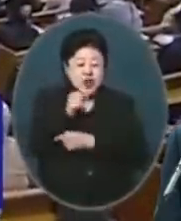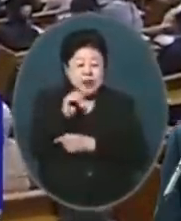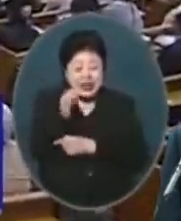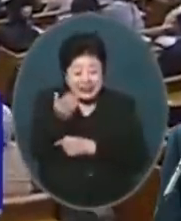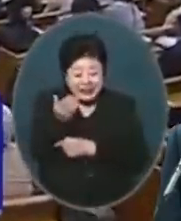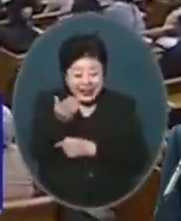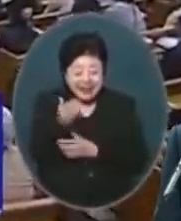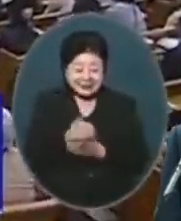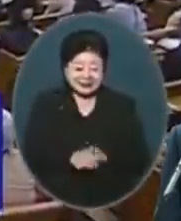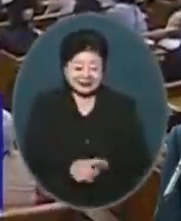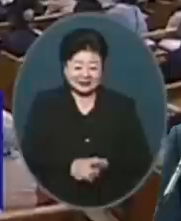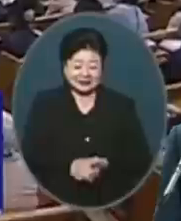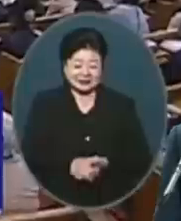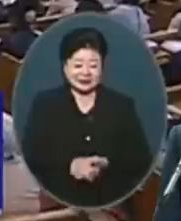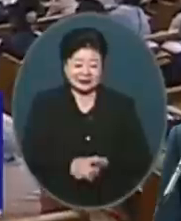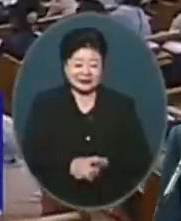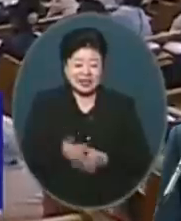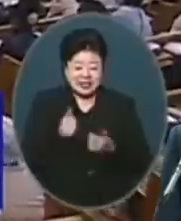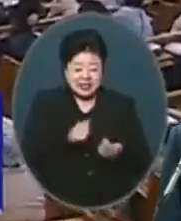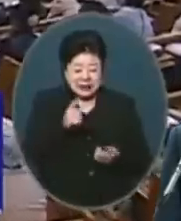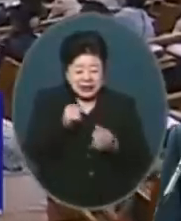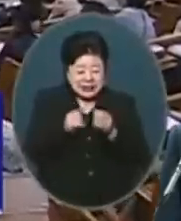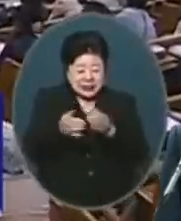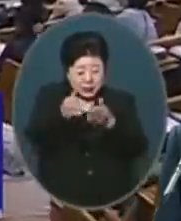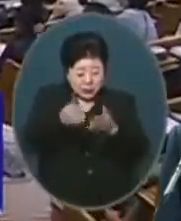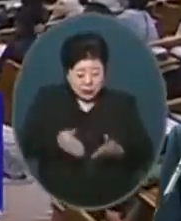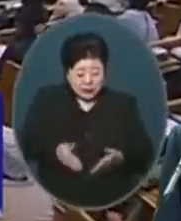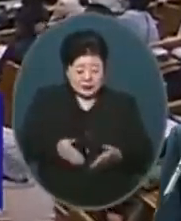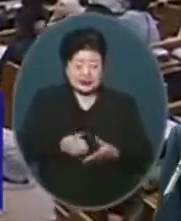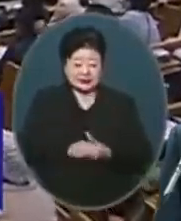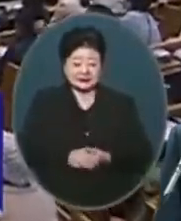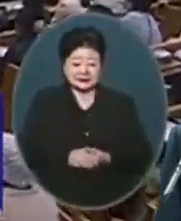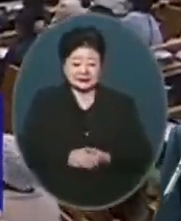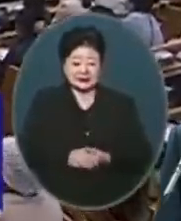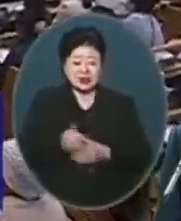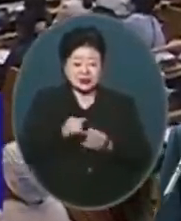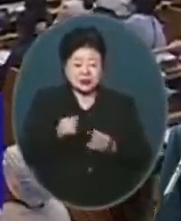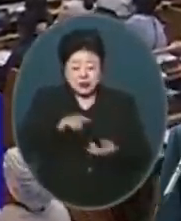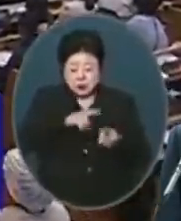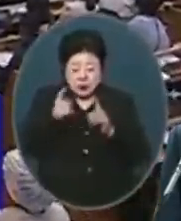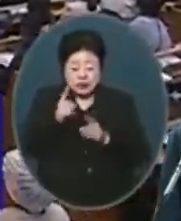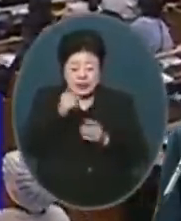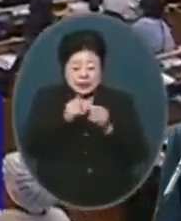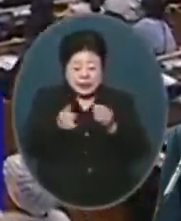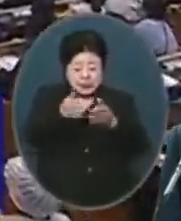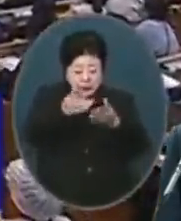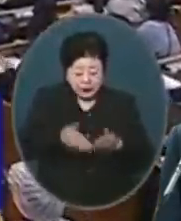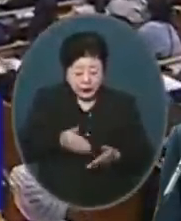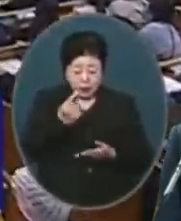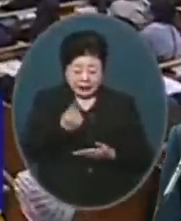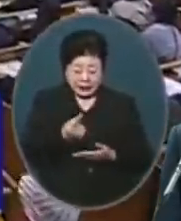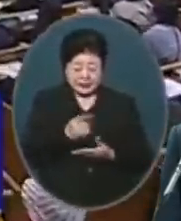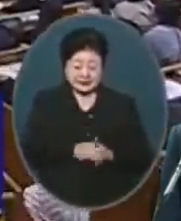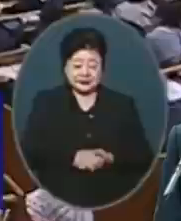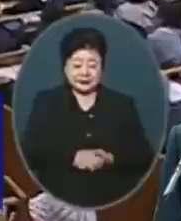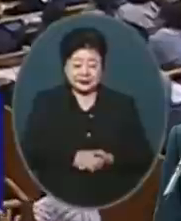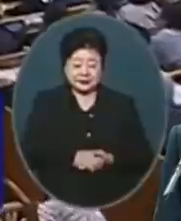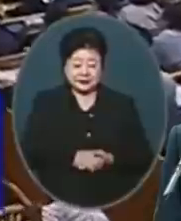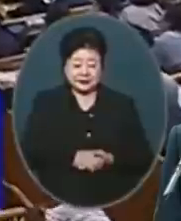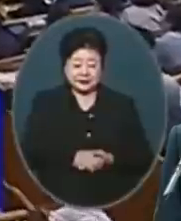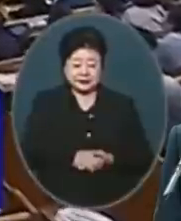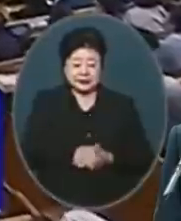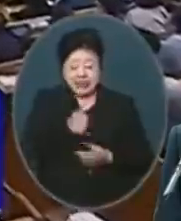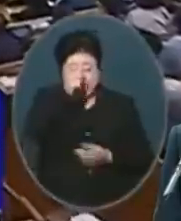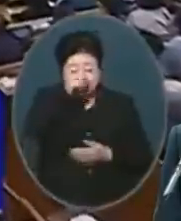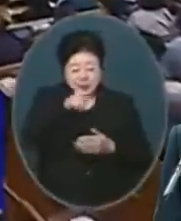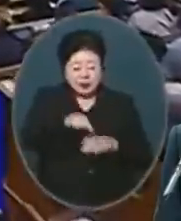되었도다. 사망의 한 사람으로 말미암아 죽은 자의 부활도 한 사람으로 말미암는도다.